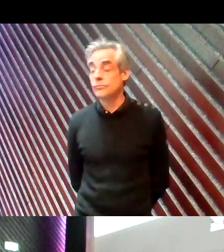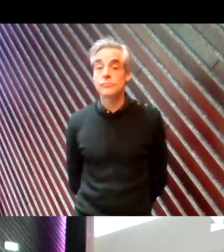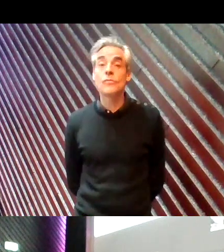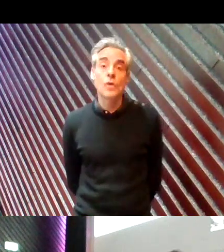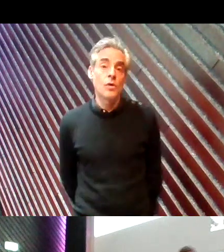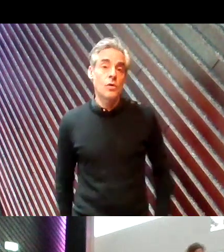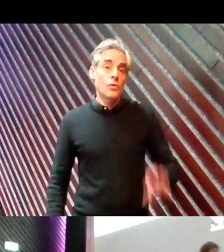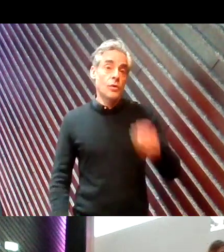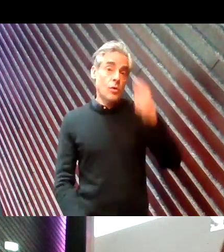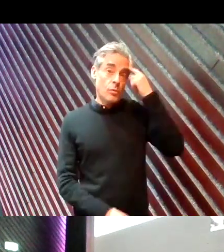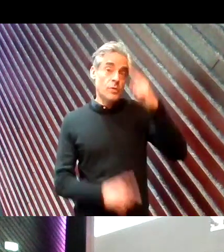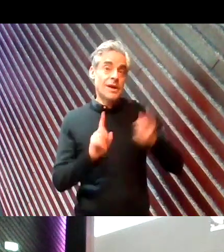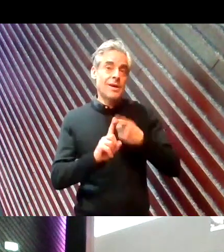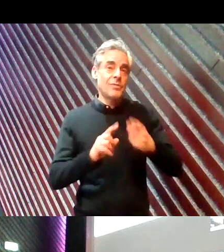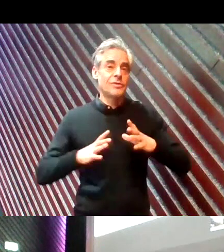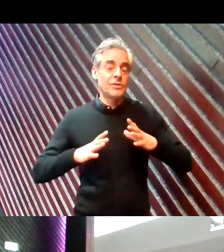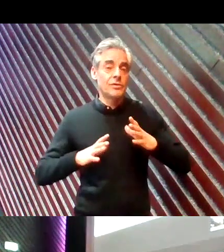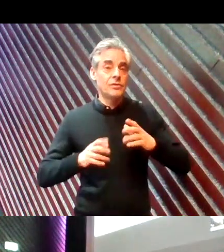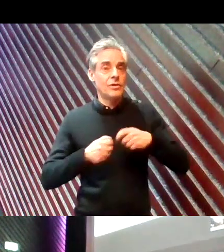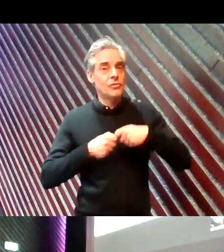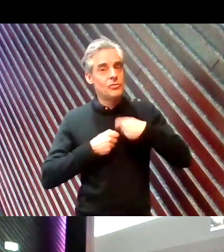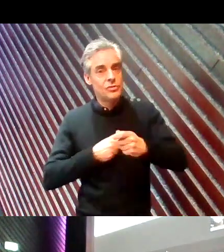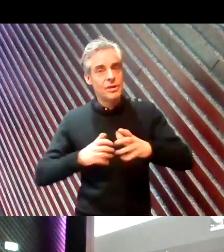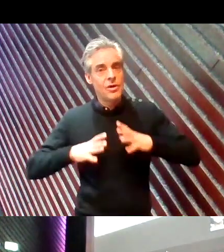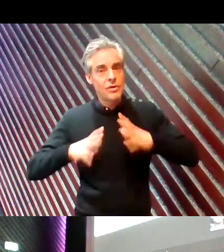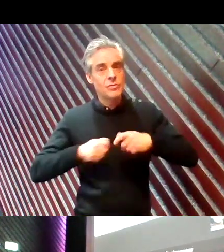on pense que c'est important qu'on s'engageait dans la durée